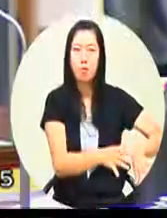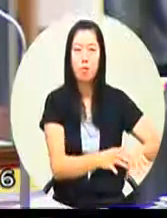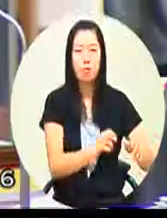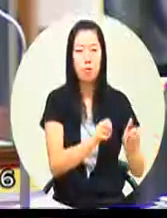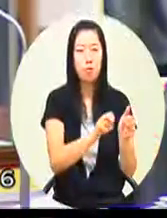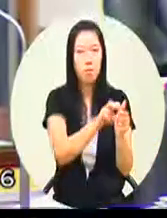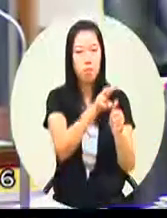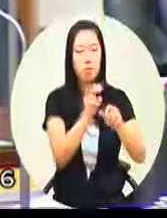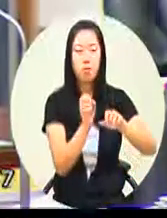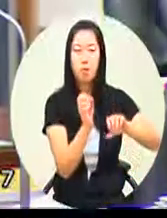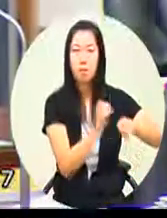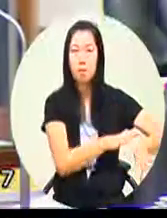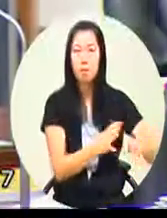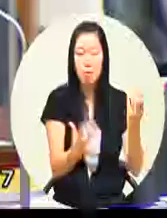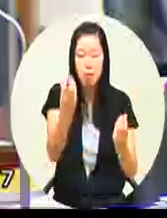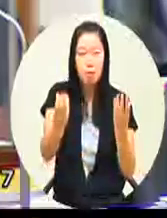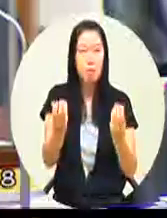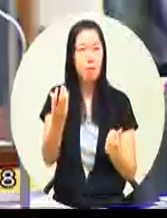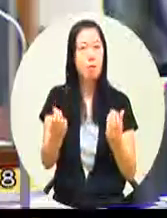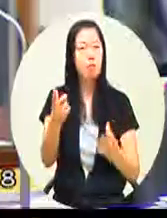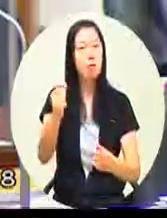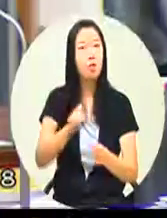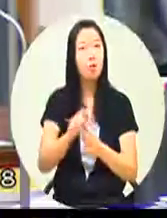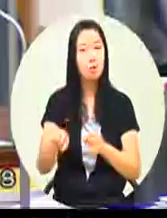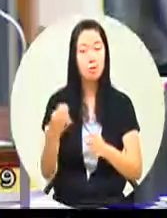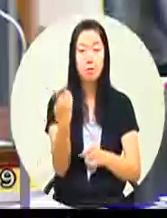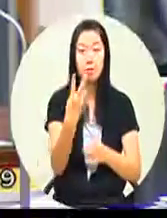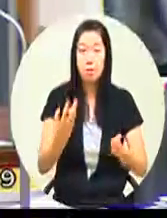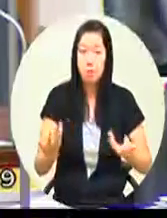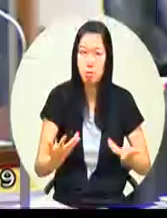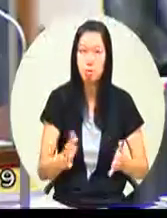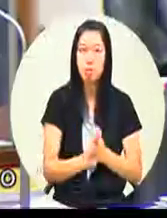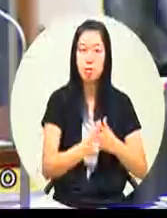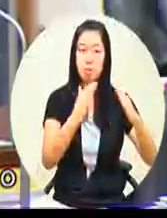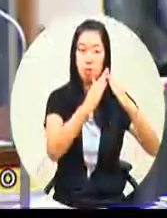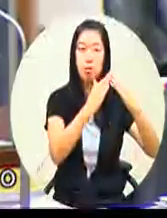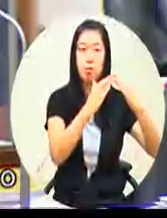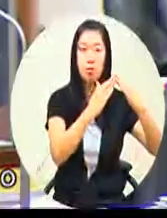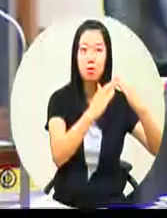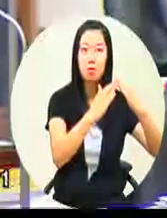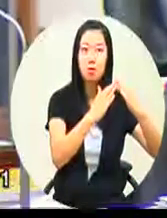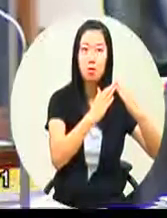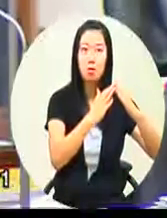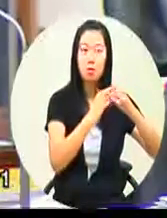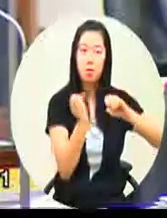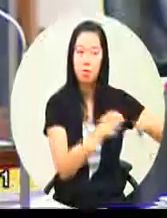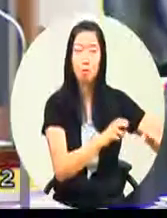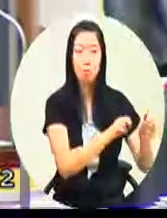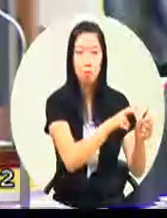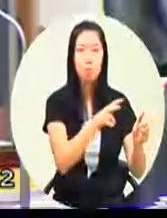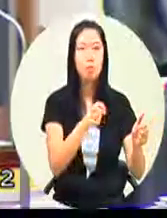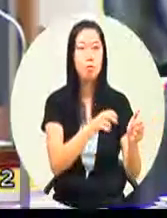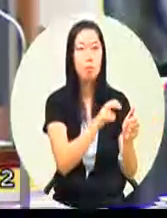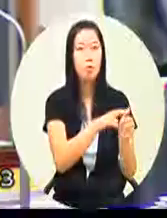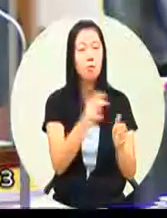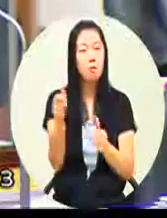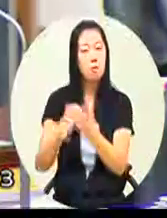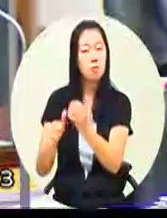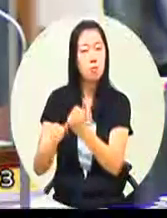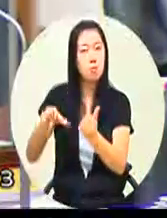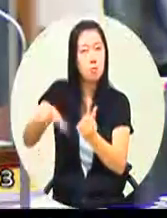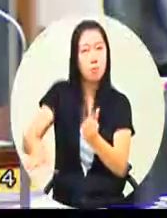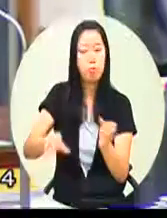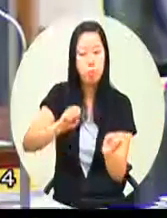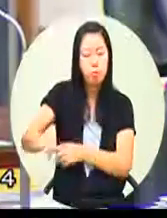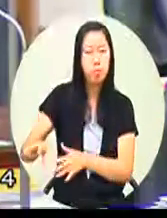度啦。 对，所以我 最重要的有两个部分嘛，就是家庭的弃养跟繁殖场的弃养嘛，针对这两大主轴，